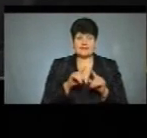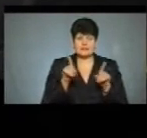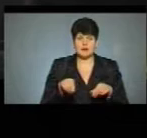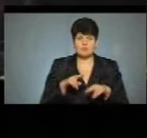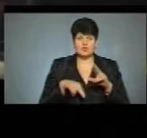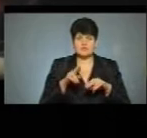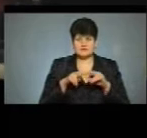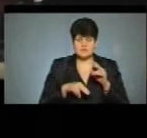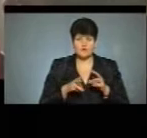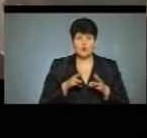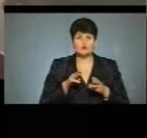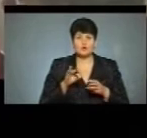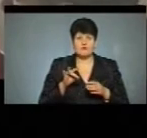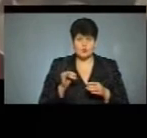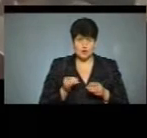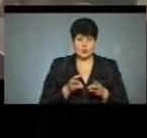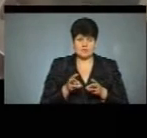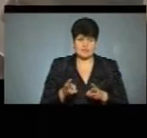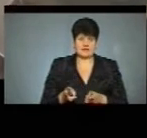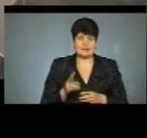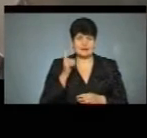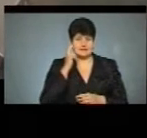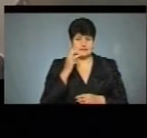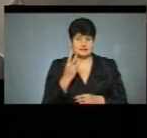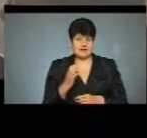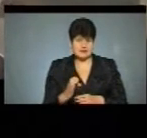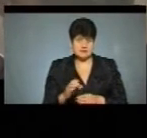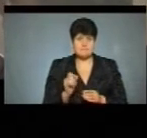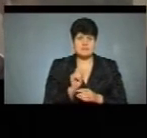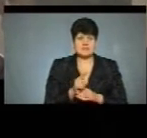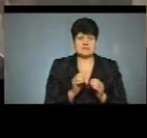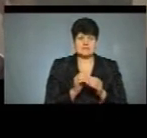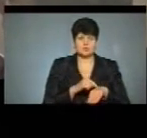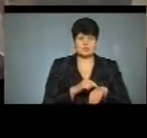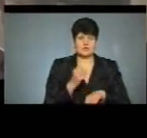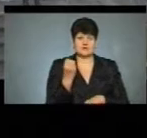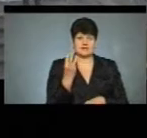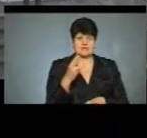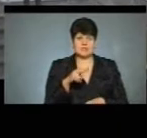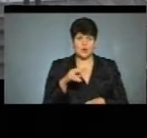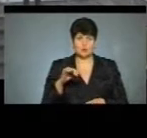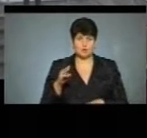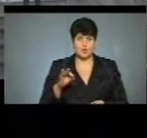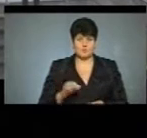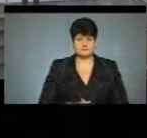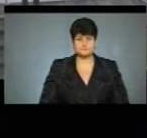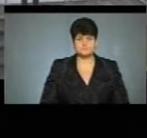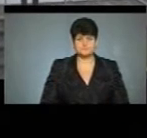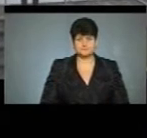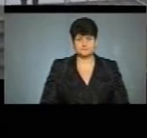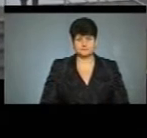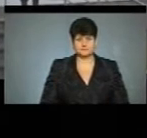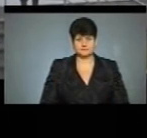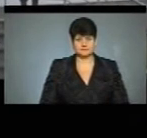будівництво торф'яної котельні на вулиці Київська, 3С, призначили на 10 годину 13 лютого. Анжела Шова, Василь Панчук. Новини